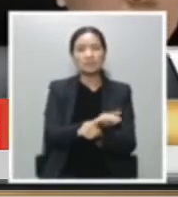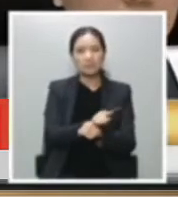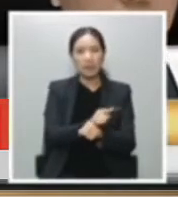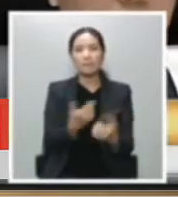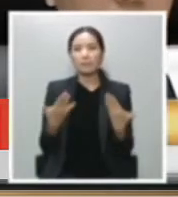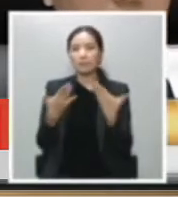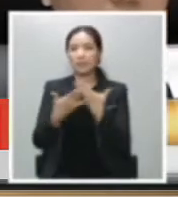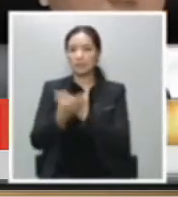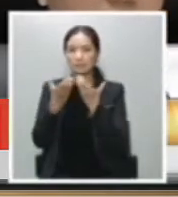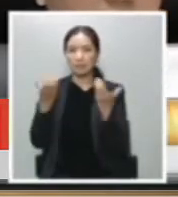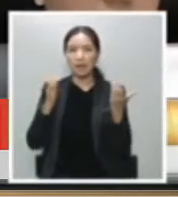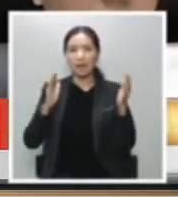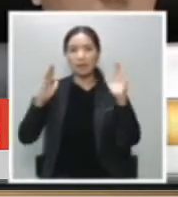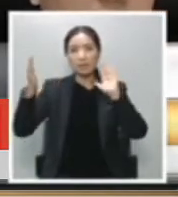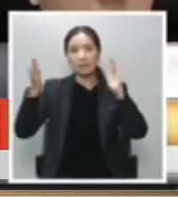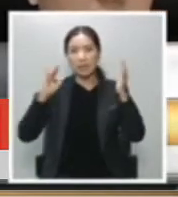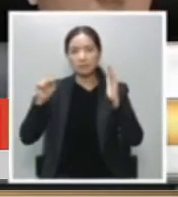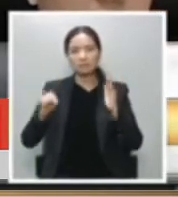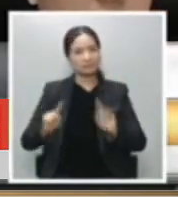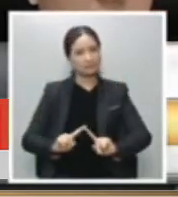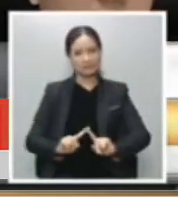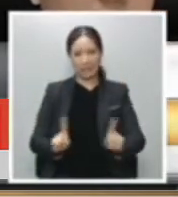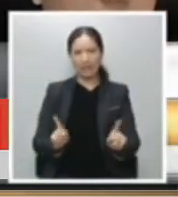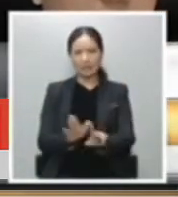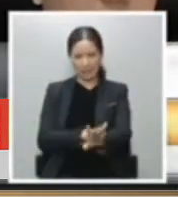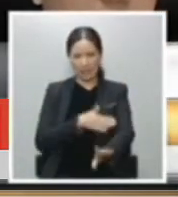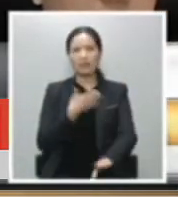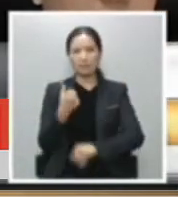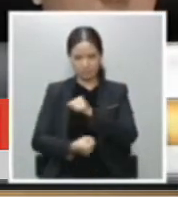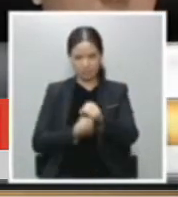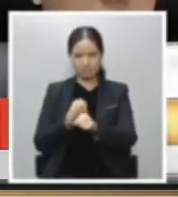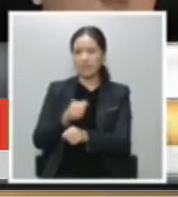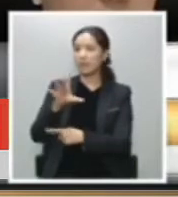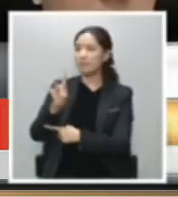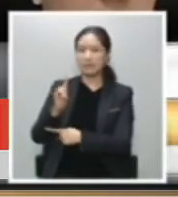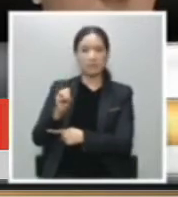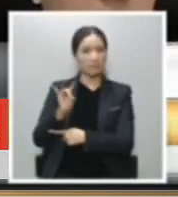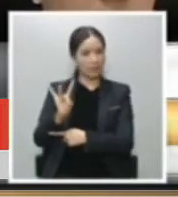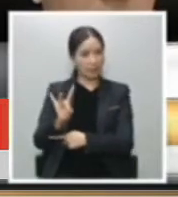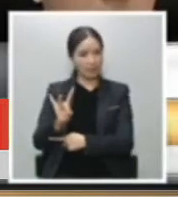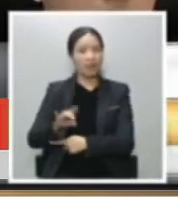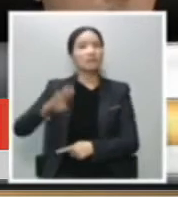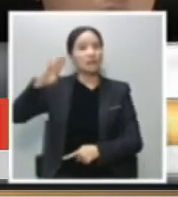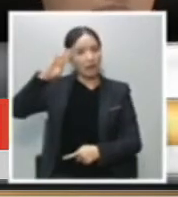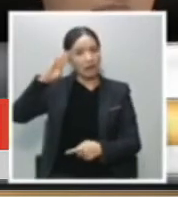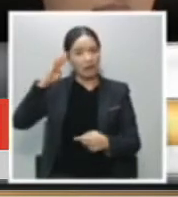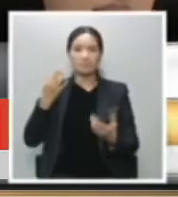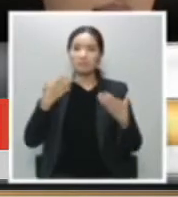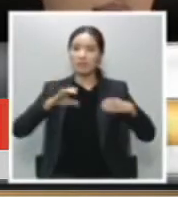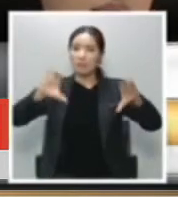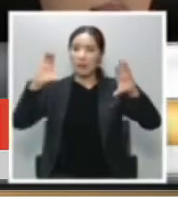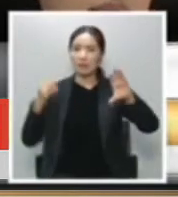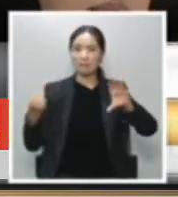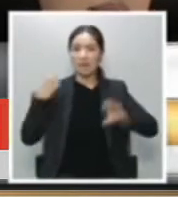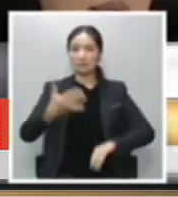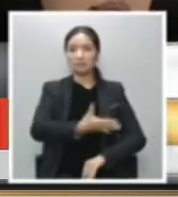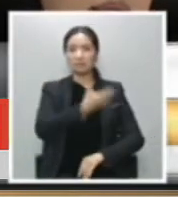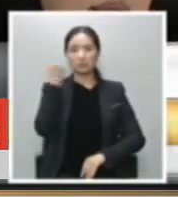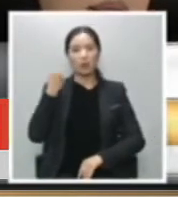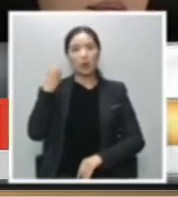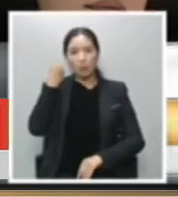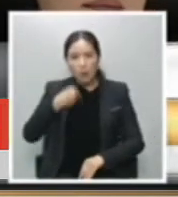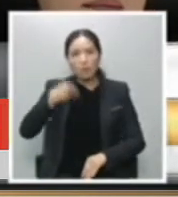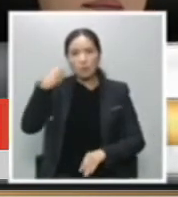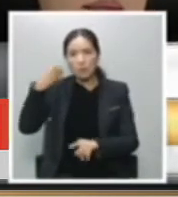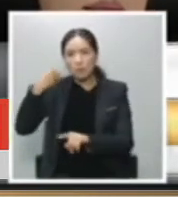ป็นประชาธิปไตยซึ่งปัจจุบัน88ปีมีการรัฐประหารครั้งแล้วครั้งเล่าขอชาร์ตด้ว